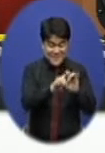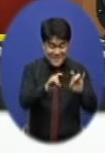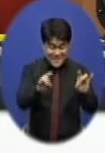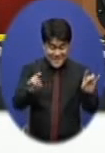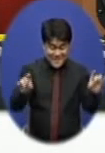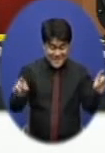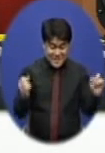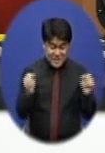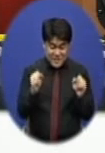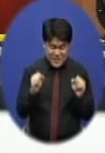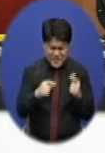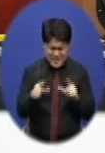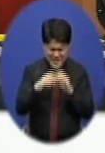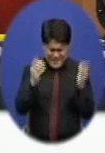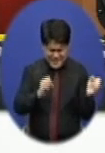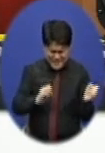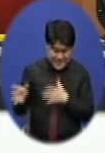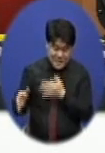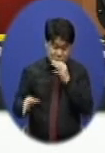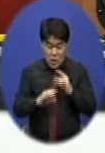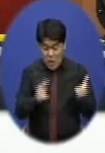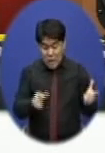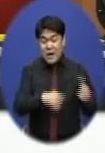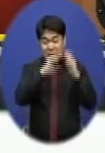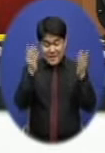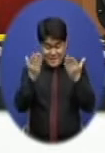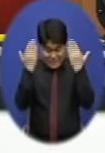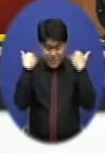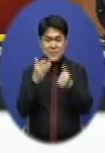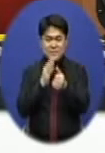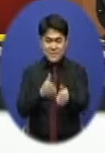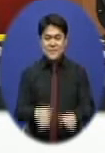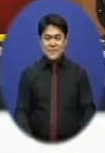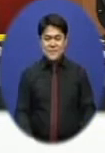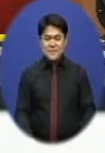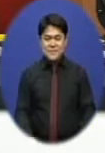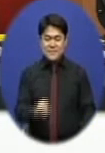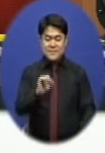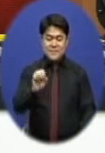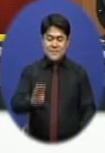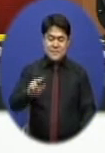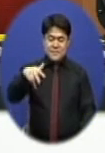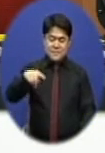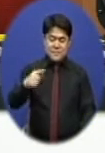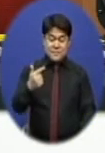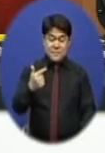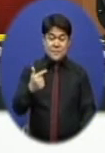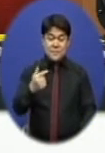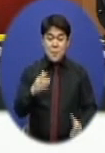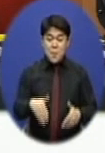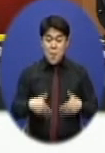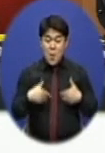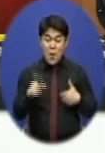묵은 겨울은 다 날려보내고 힘든 일들은 다 날려보내고 입춘, 맞아요. 입춘의 봄 소식을 맞을 준비를